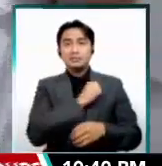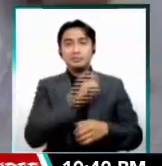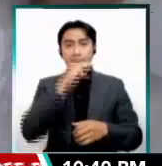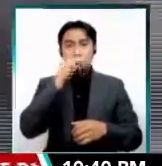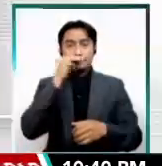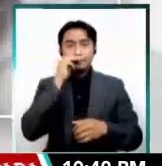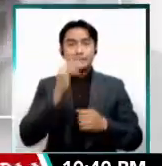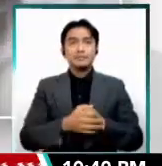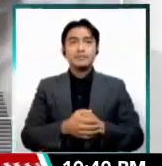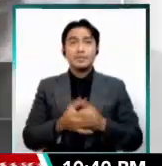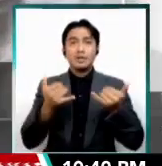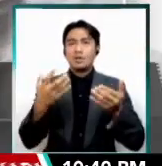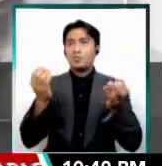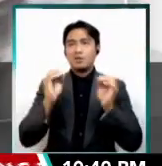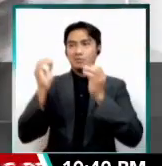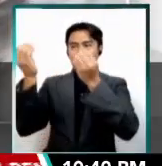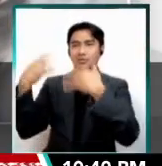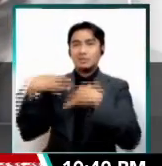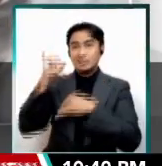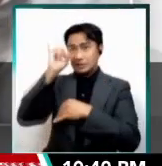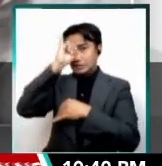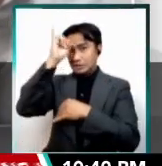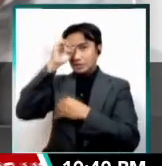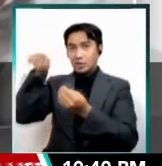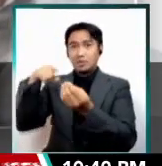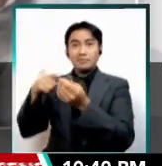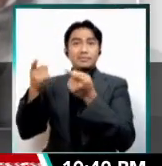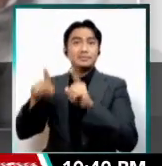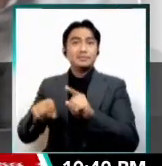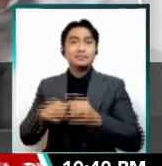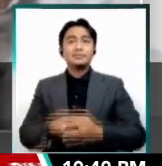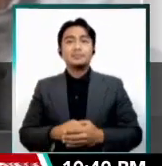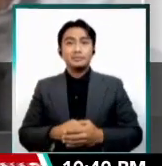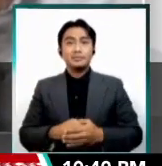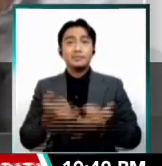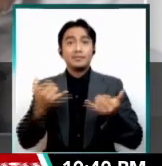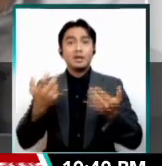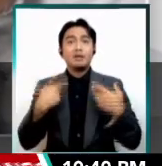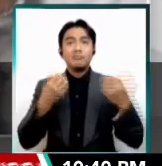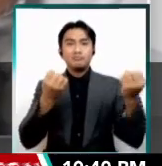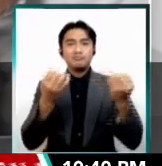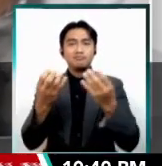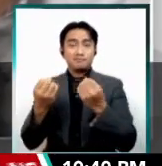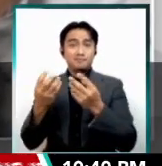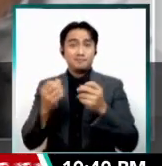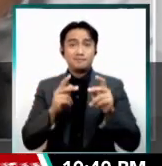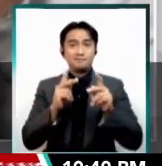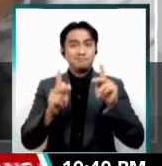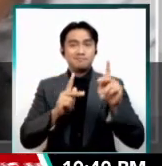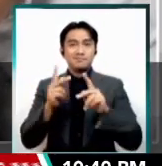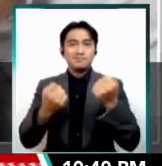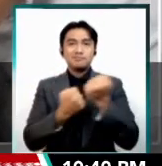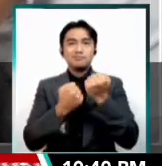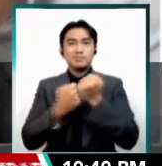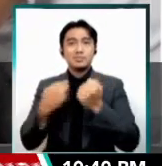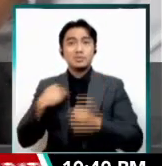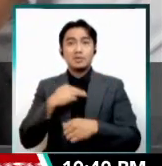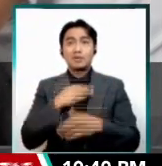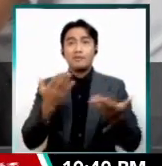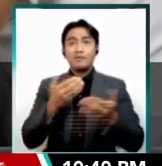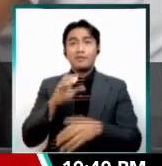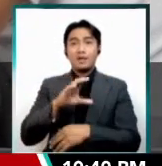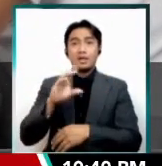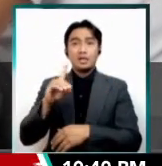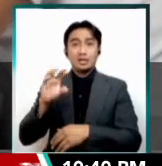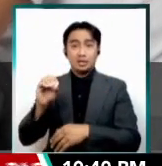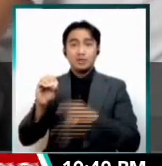Pacquiao. Nanumpa naman sa Partido Reforma ang daang-daang bagong miyembro ng partido mula sa Cagayan de Oro City, Misamis